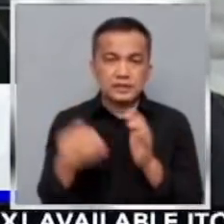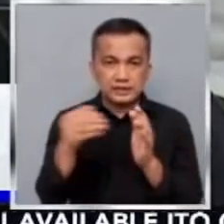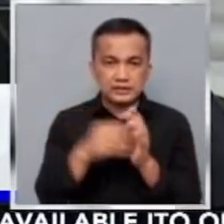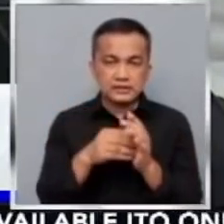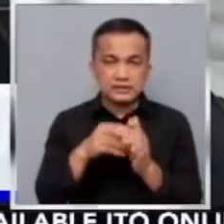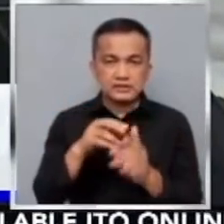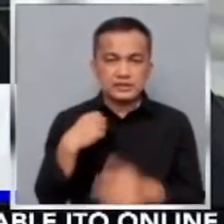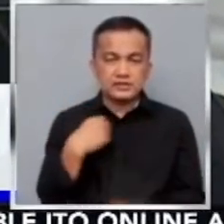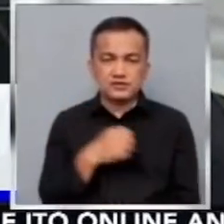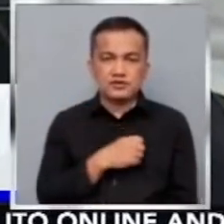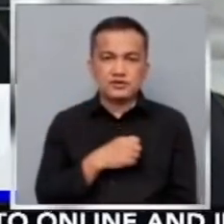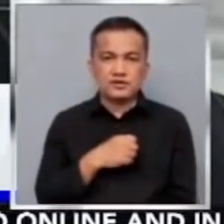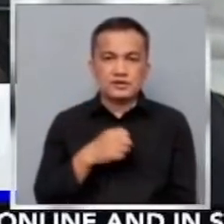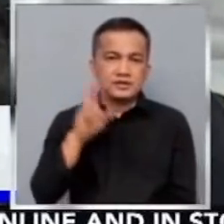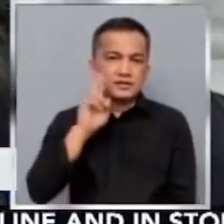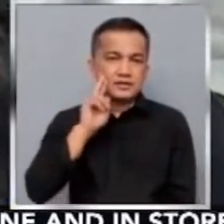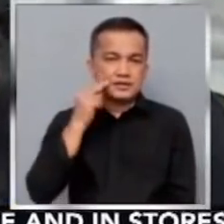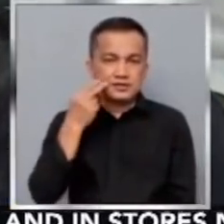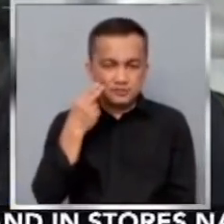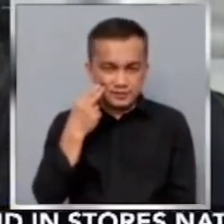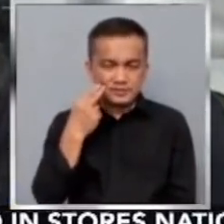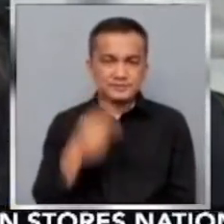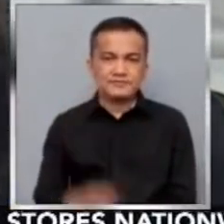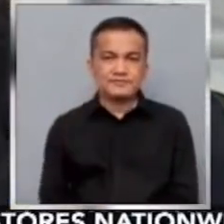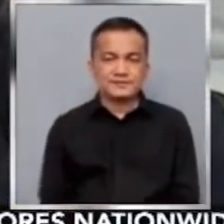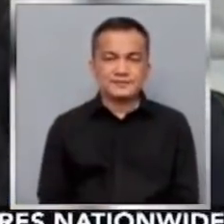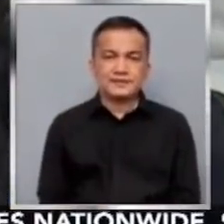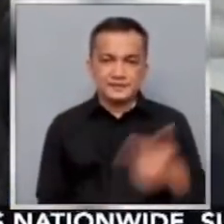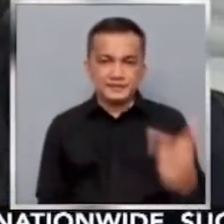Senator Risa Ontiveros. Maki Pulido, Nakatutok, 24 Oras.